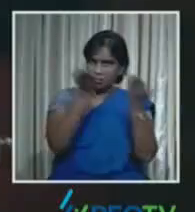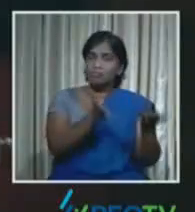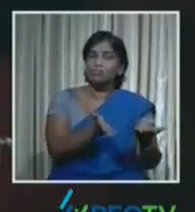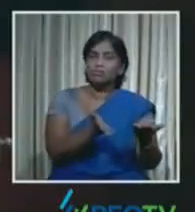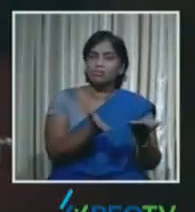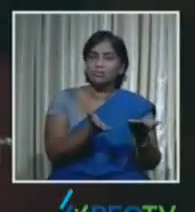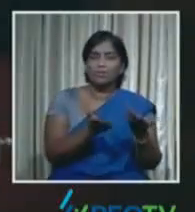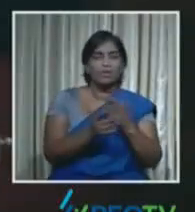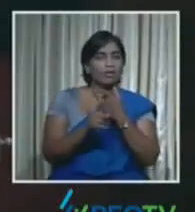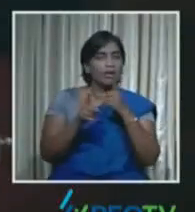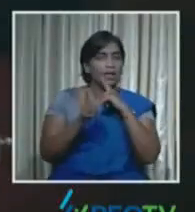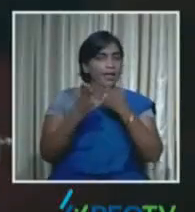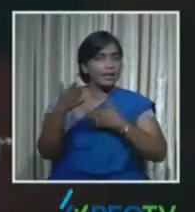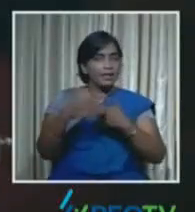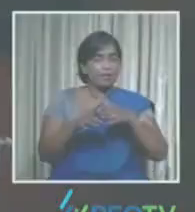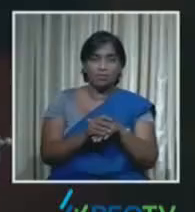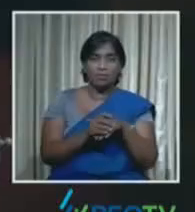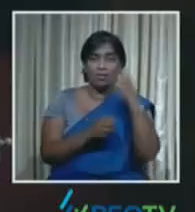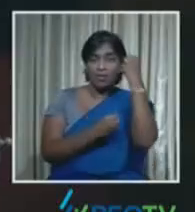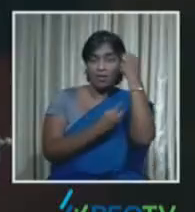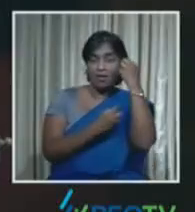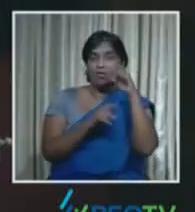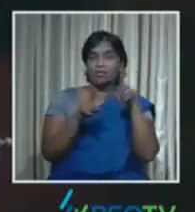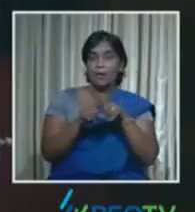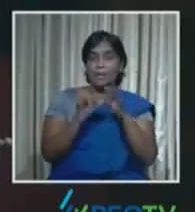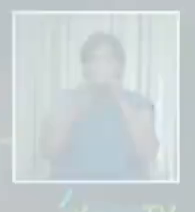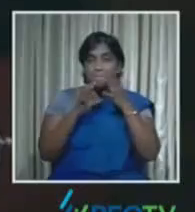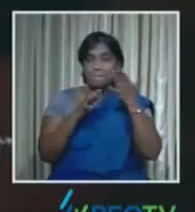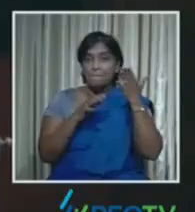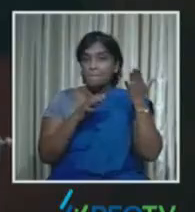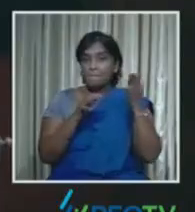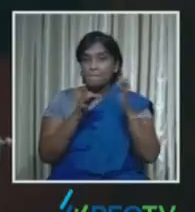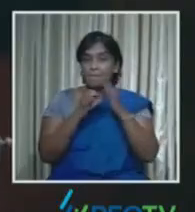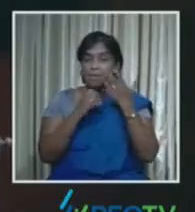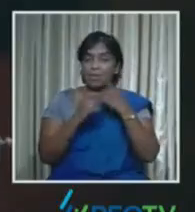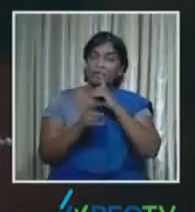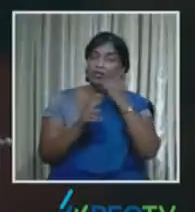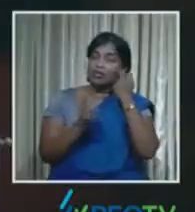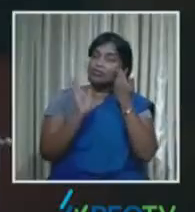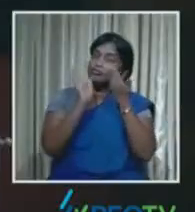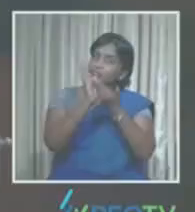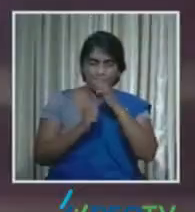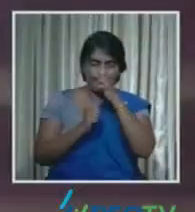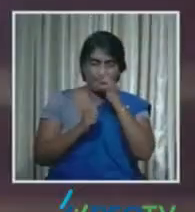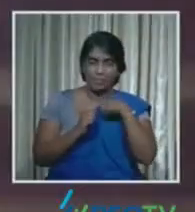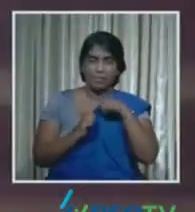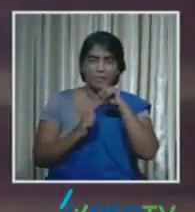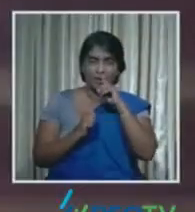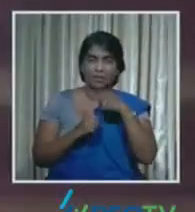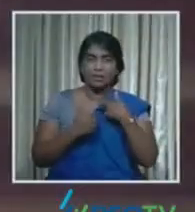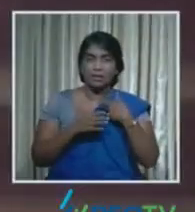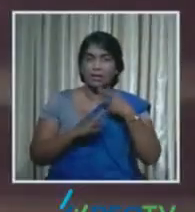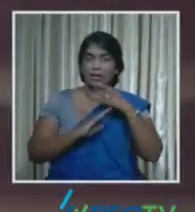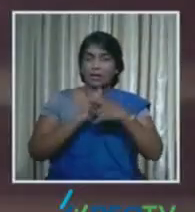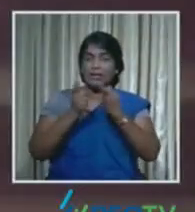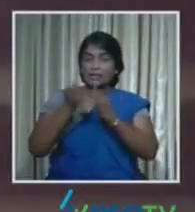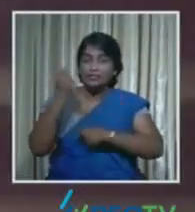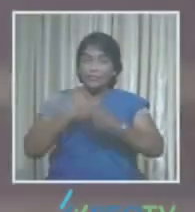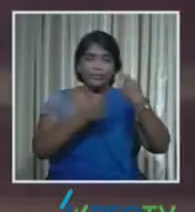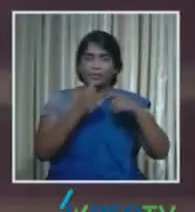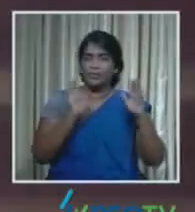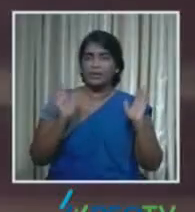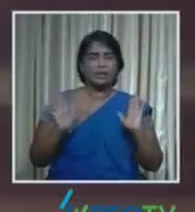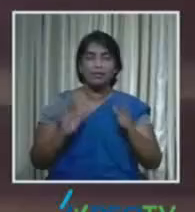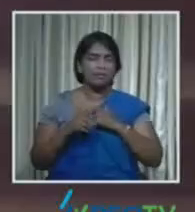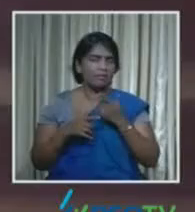කොහොමද මුන්නාසලා කැබිනට් එකේ දැන් සිග්නල් කනුවා බැසිල් රාජපක්ෂ මහත්මයා ඕන එකක් ඉදිරිපත් කරොත් අත උස්සනවා අපේ තියෙන දේපළ විකුණගෙන විකුණගෙන යනවට